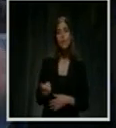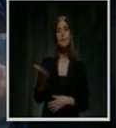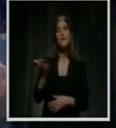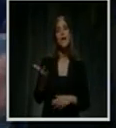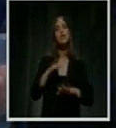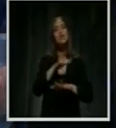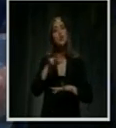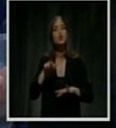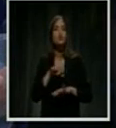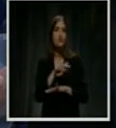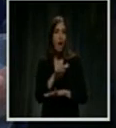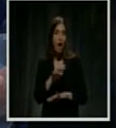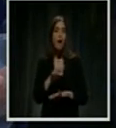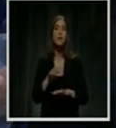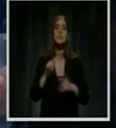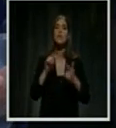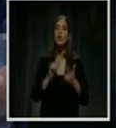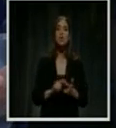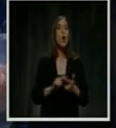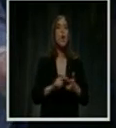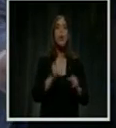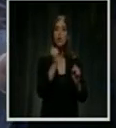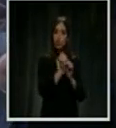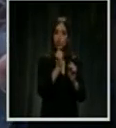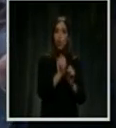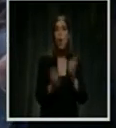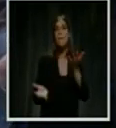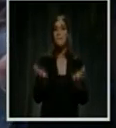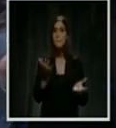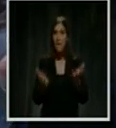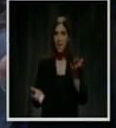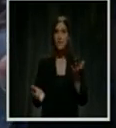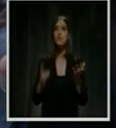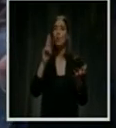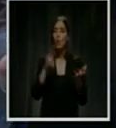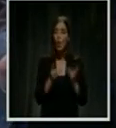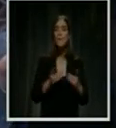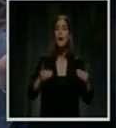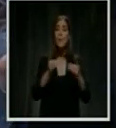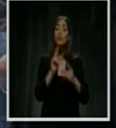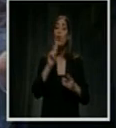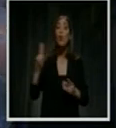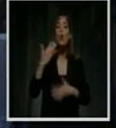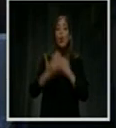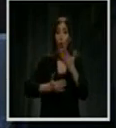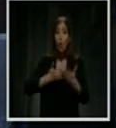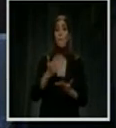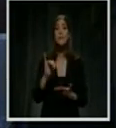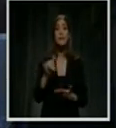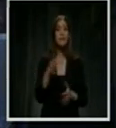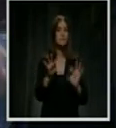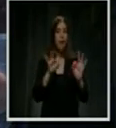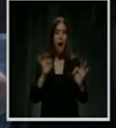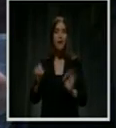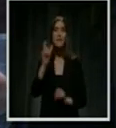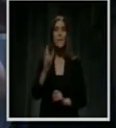jidħlu l-work-life balance propju b'ħidma ta' Ewroparlamentaru parlamentari tagħna. Ħanibqgħu bid-deputati tagħna li tagħżel,